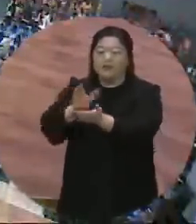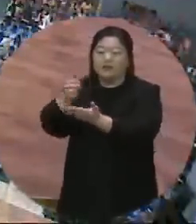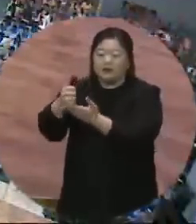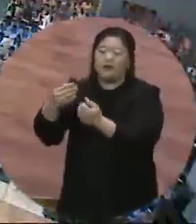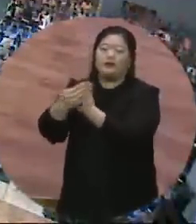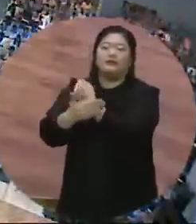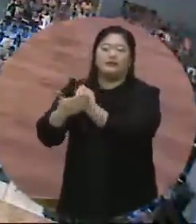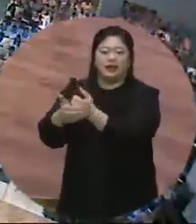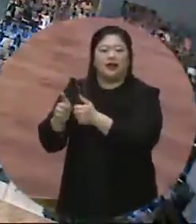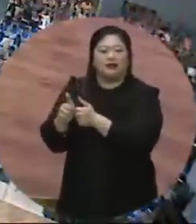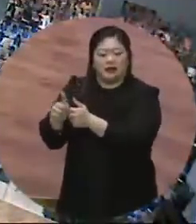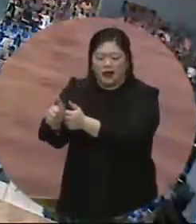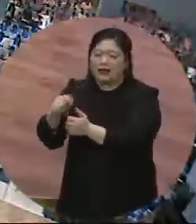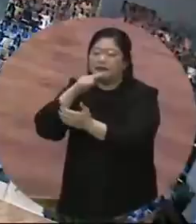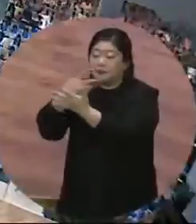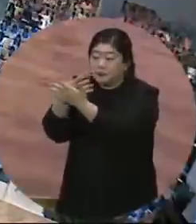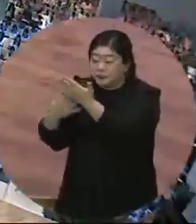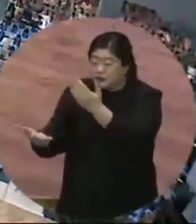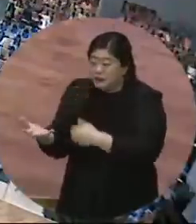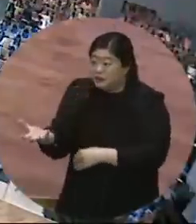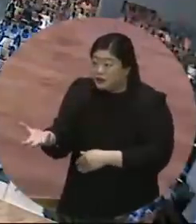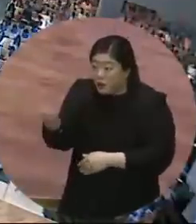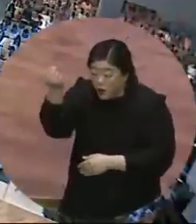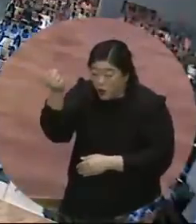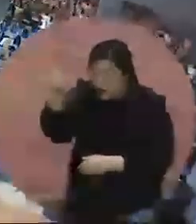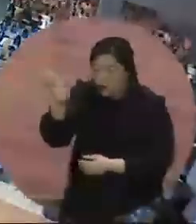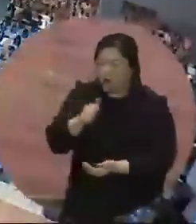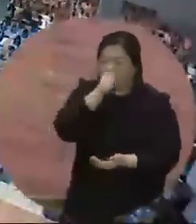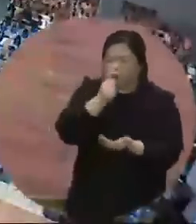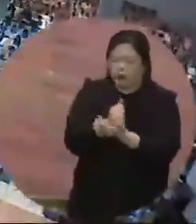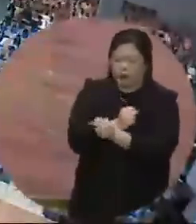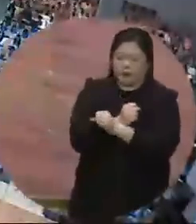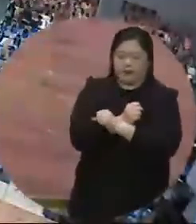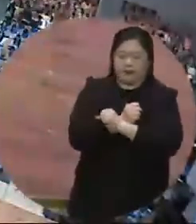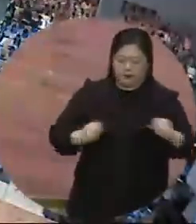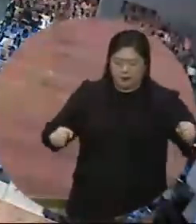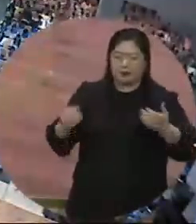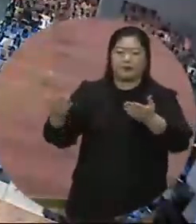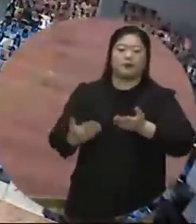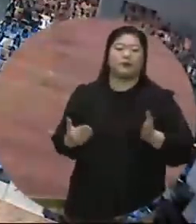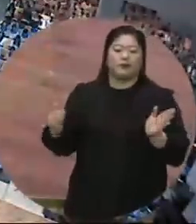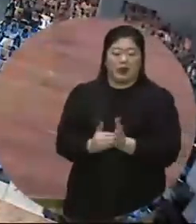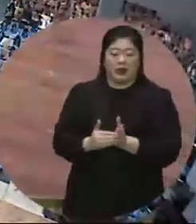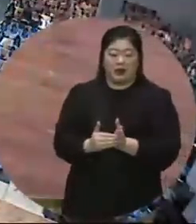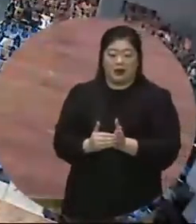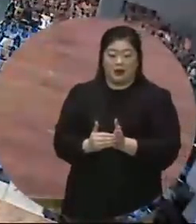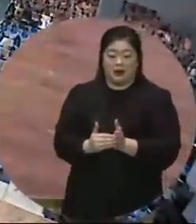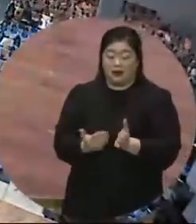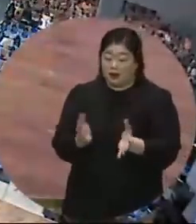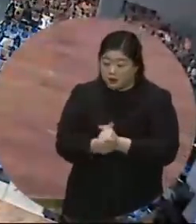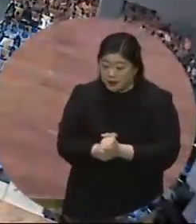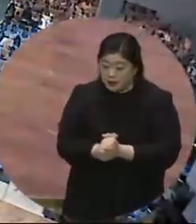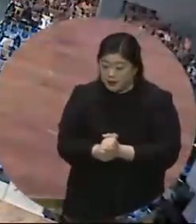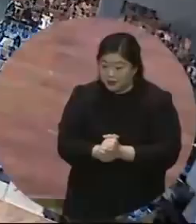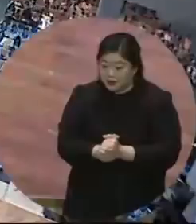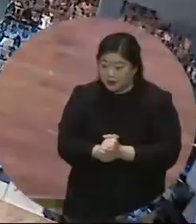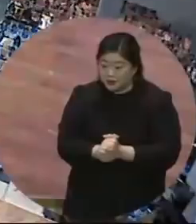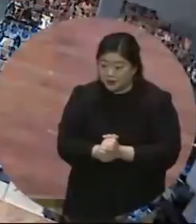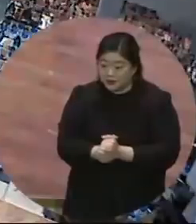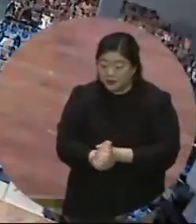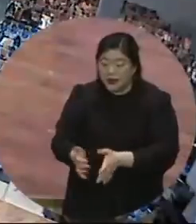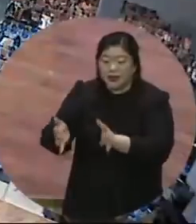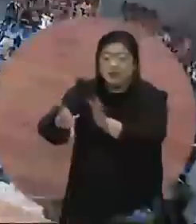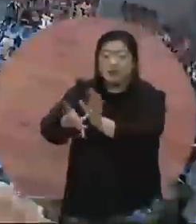따라 그의 피로 말미암아 속량껏 죄사함을 받았느니라. 예수